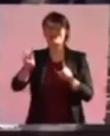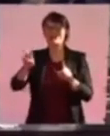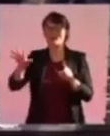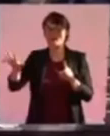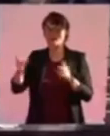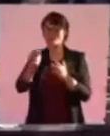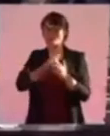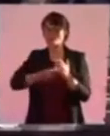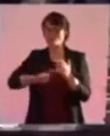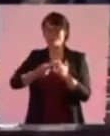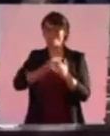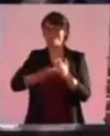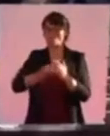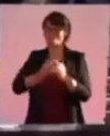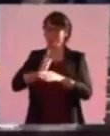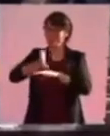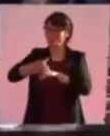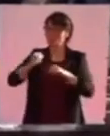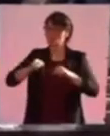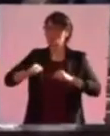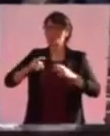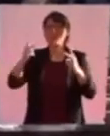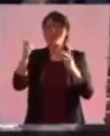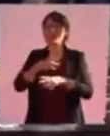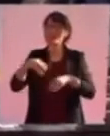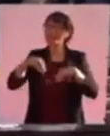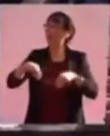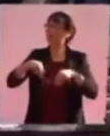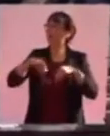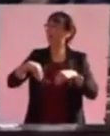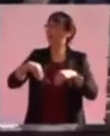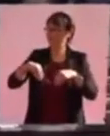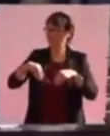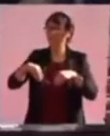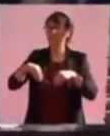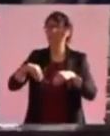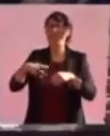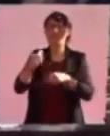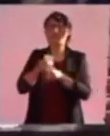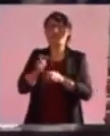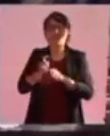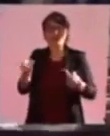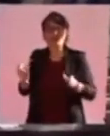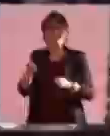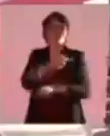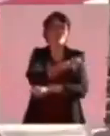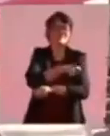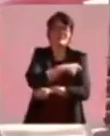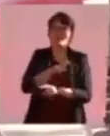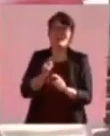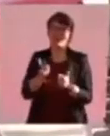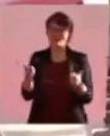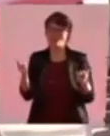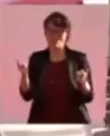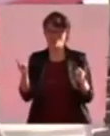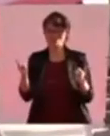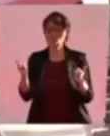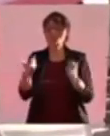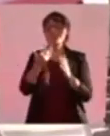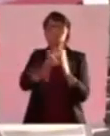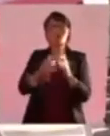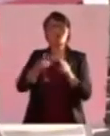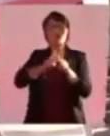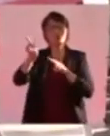visto una piena partecipazione delle parti sociali il piano nazionale comunque adotta alla logica giusta della